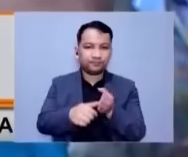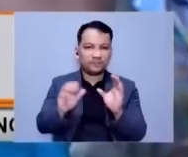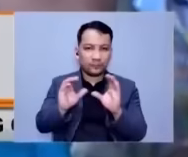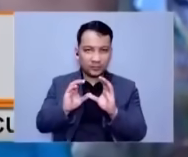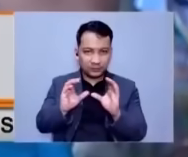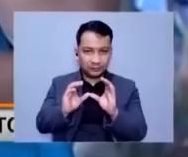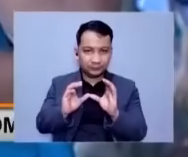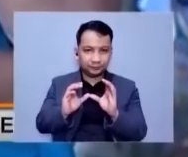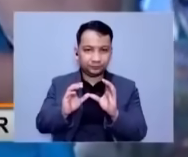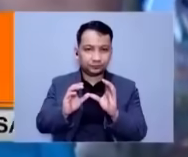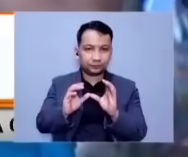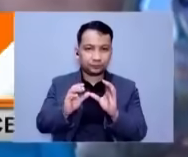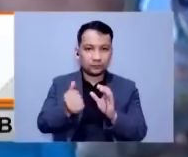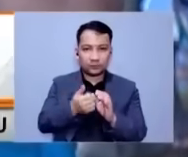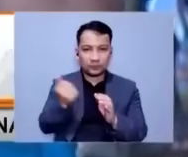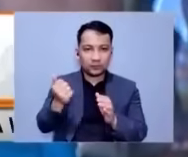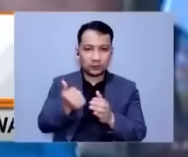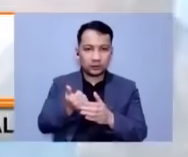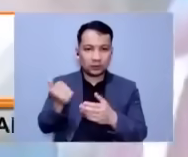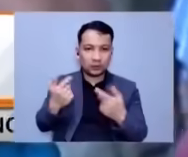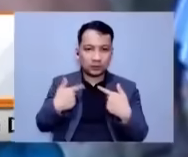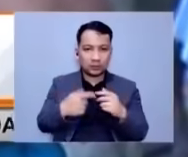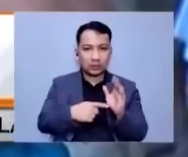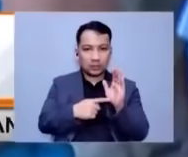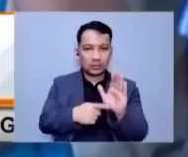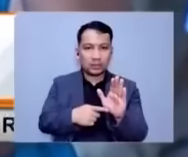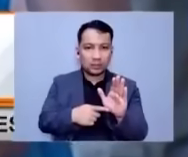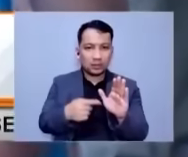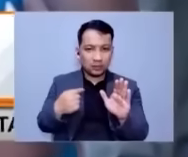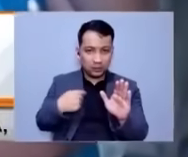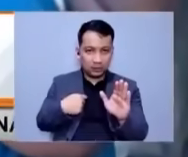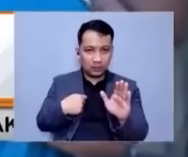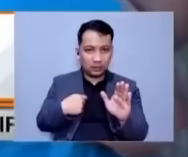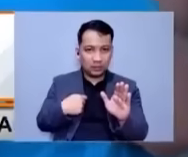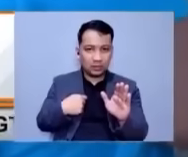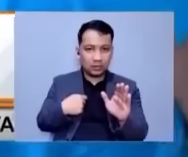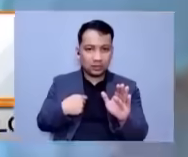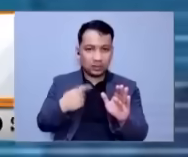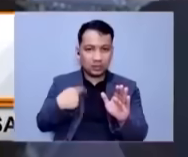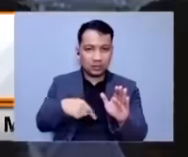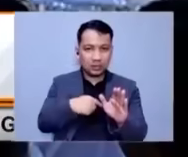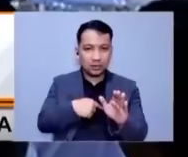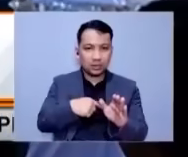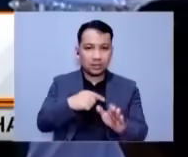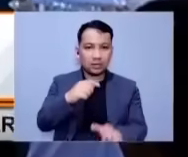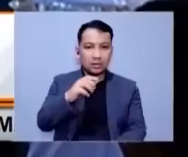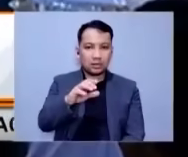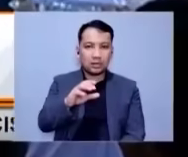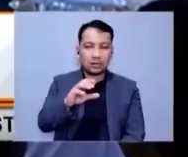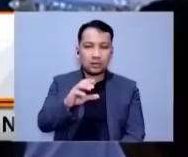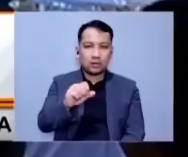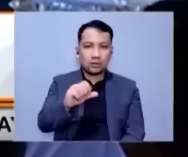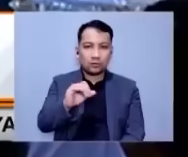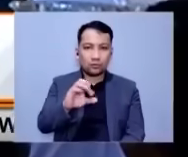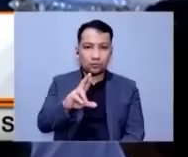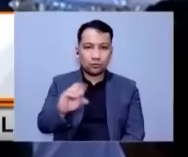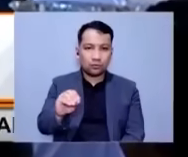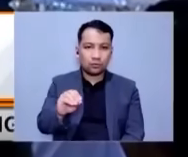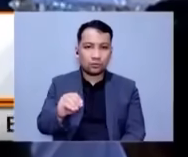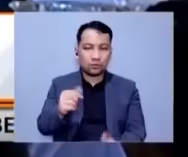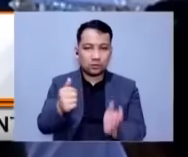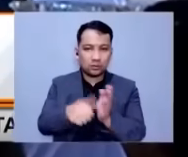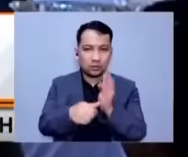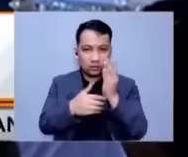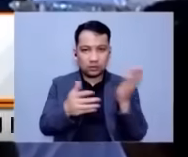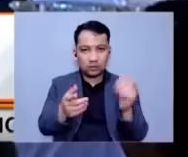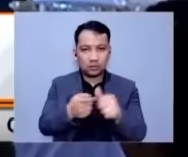ng ibang lugar, meron kami ipapakita na taga Socorro. Bukod sa pagpaparehistro, unang